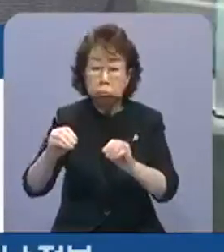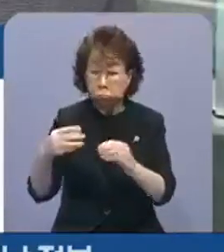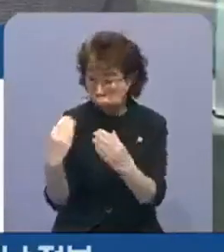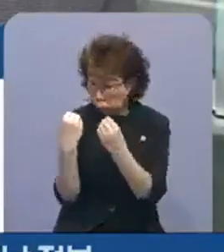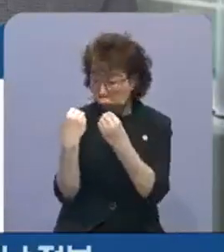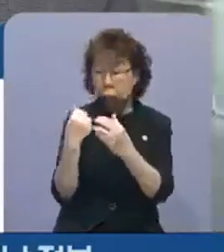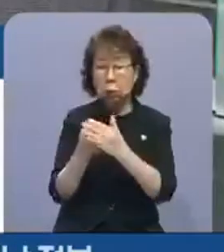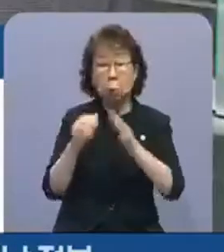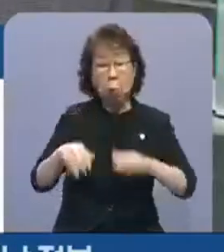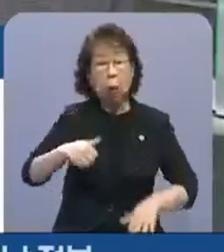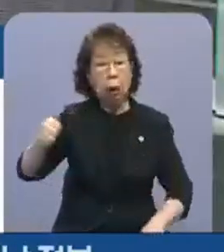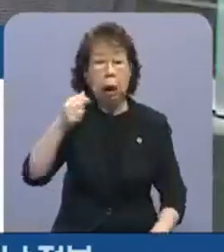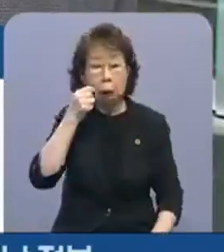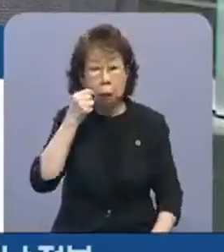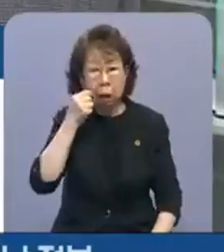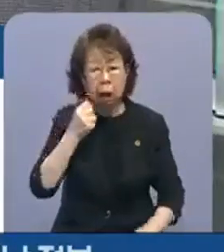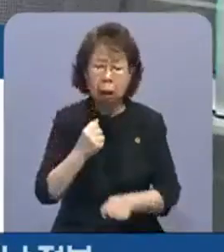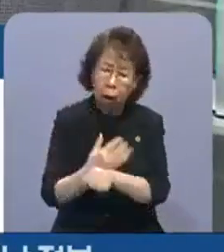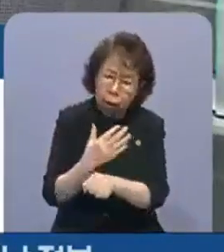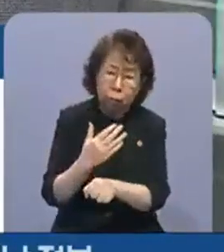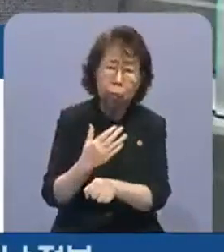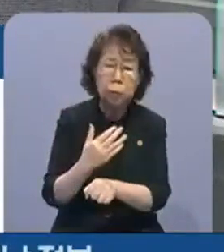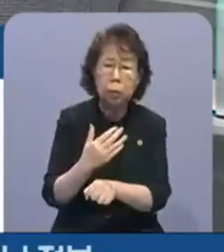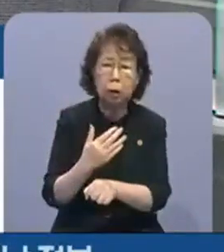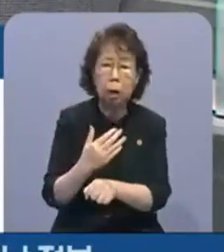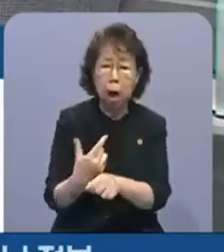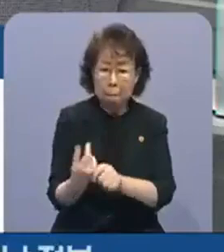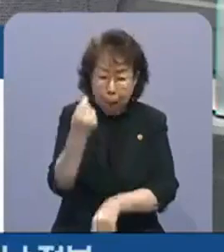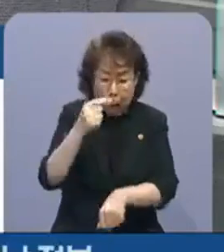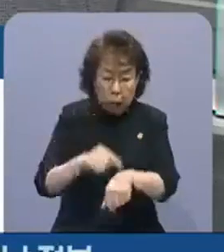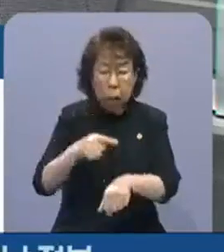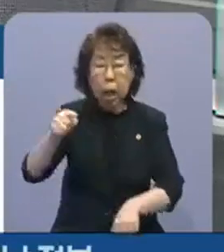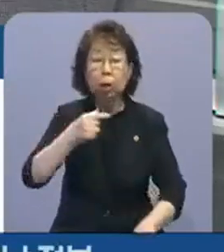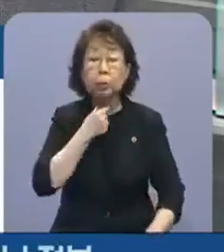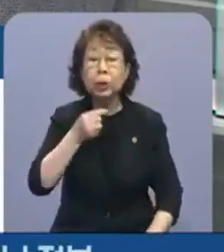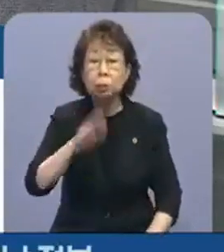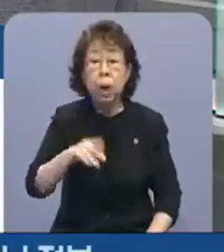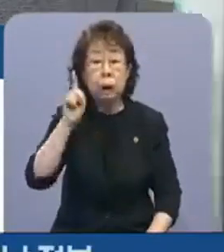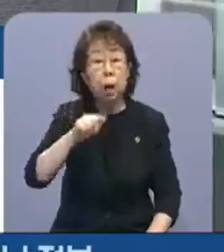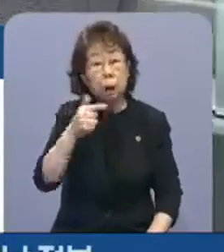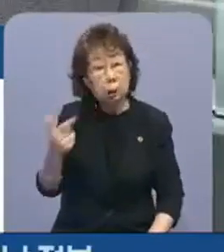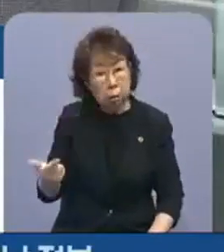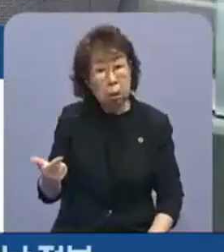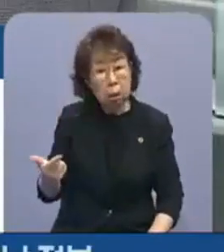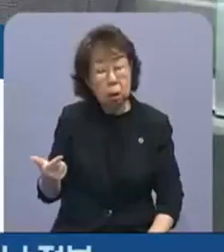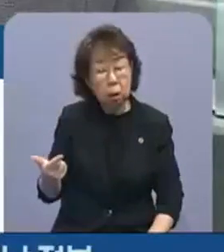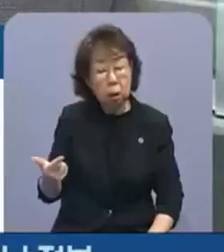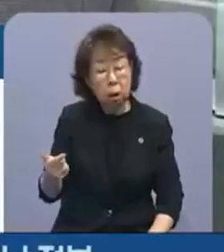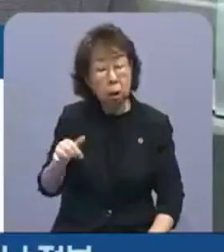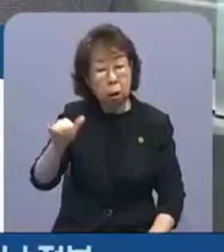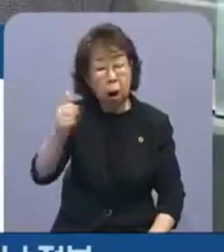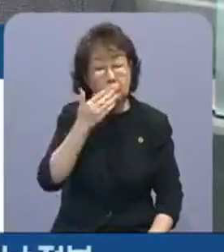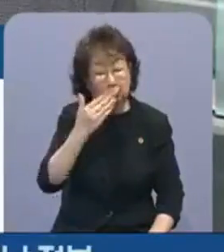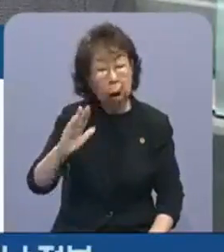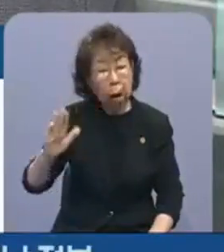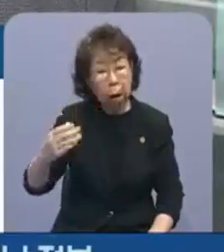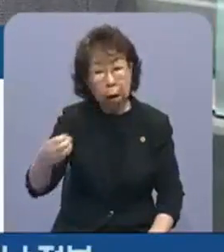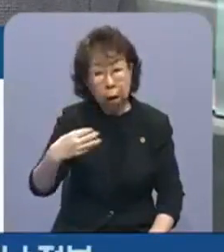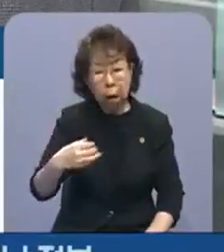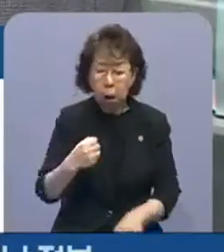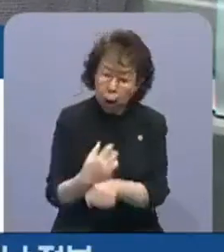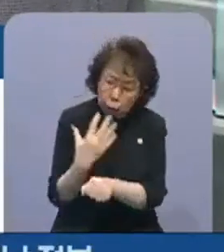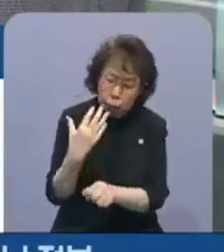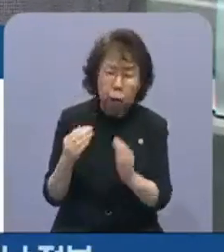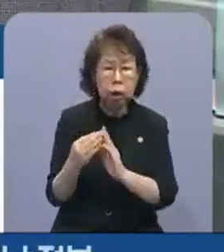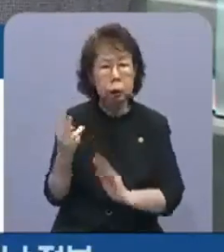그래서 오른 못가 거에요 8 소식 노모 채 던져 빠른 3 4 가 볼려고 해도 많은 내일 재생 때나 뭐 항공기 어떤 다 하니까 어쩔 수 없이